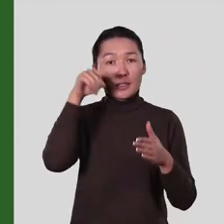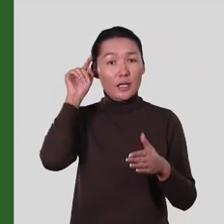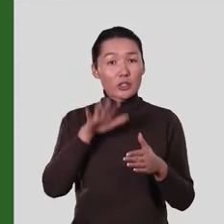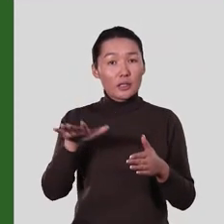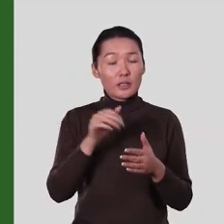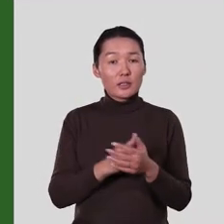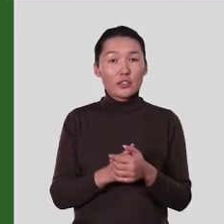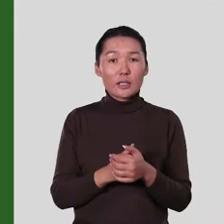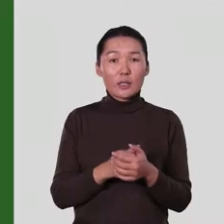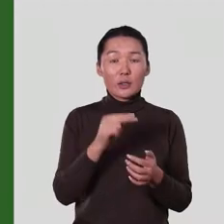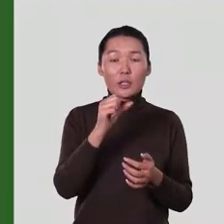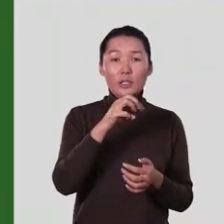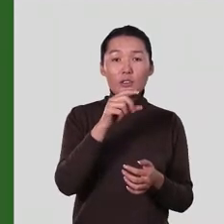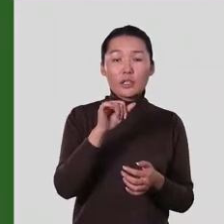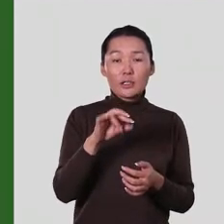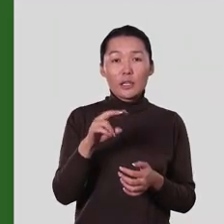Чаткал-Ферганской и